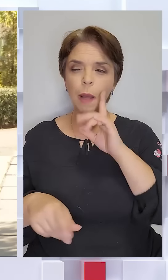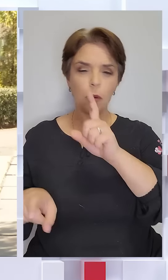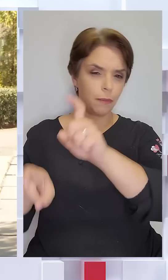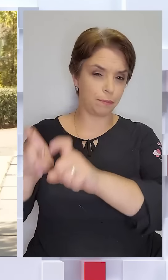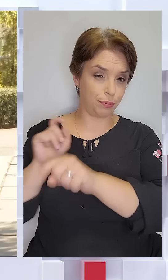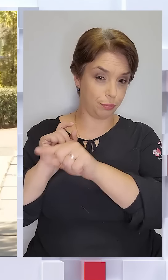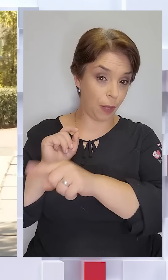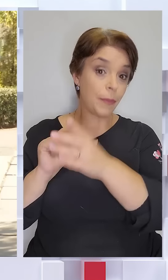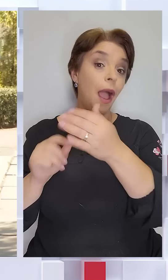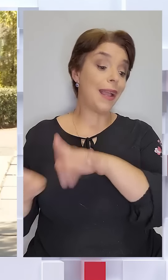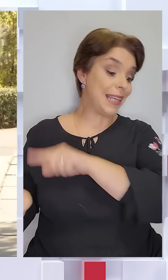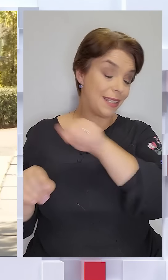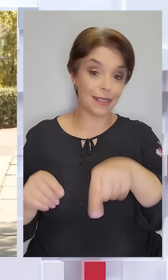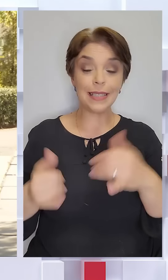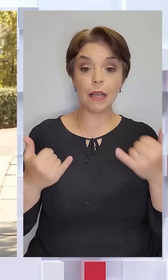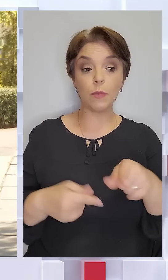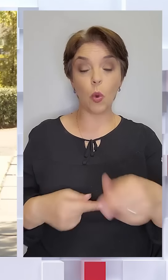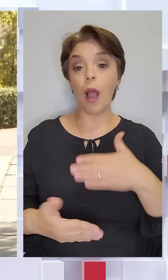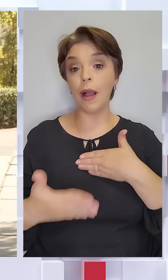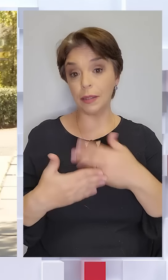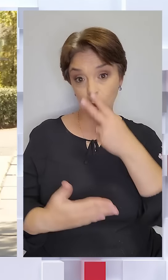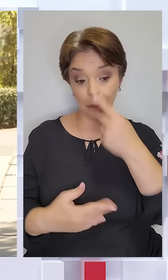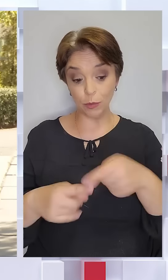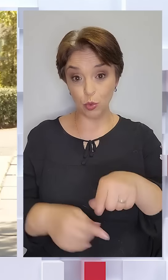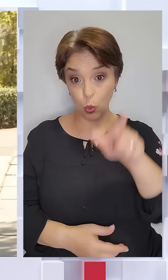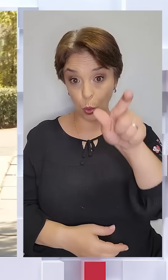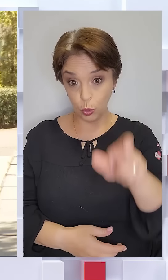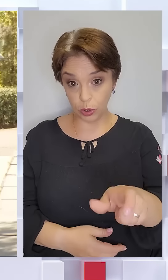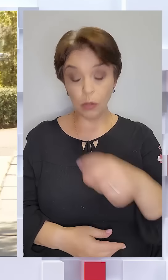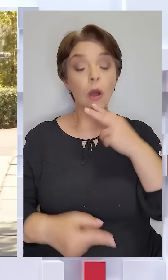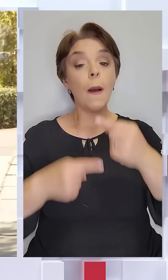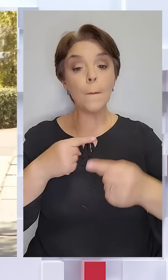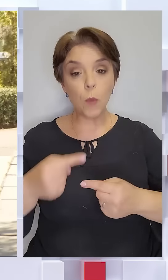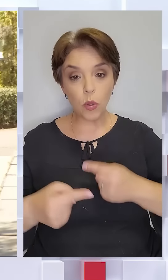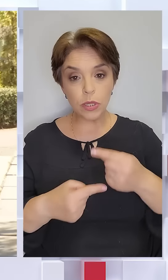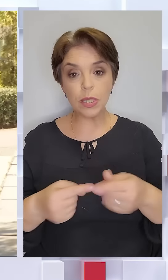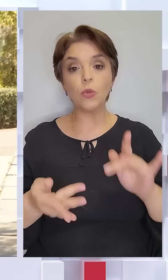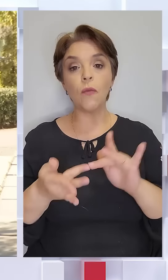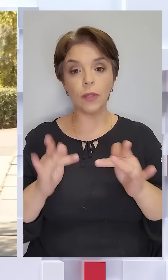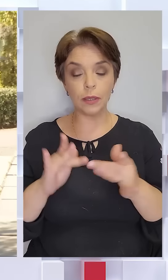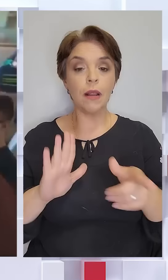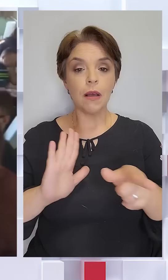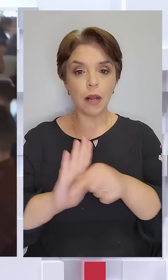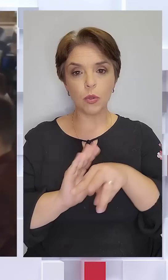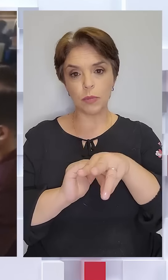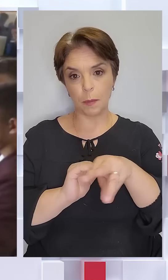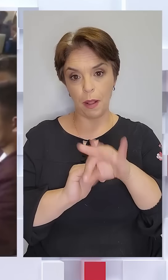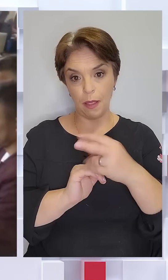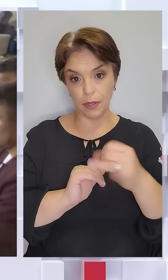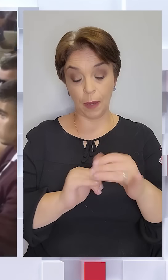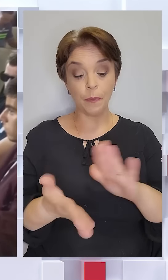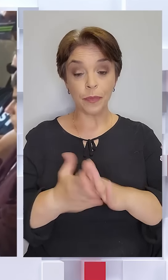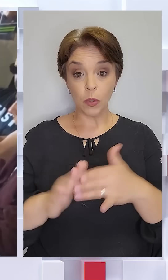у Словаччині, і зараз ми його активно бачимо, цю людину, постійно в соцмережах разом з Мілевським. Станом